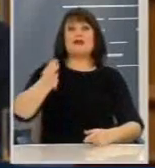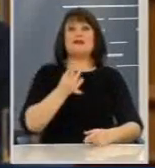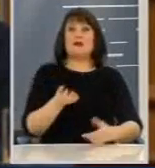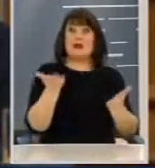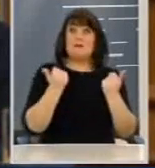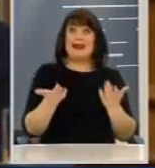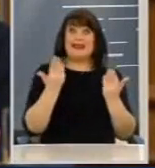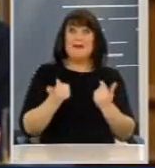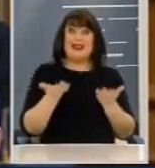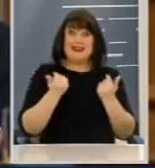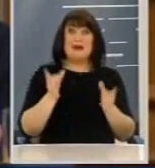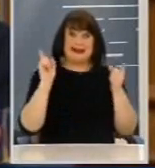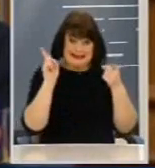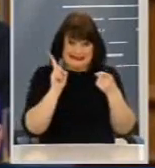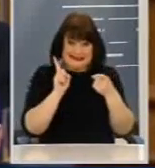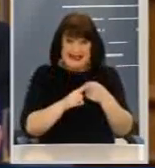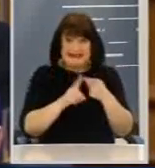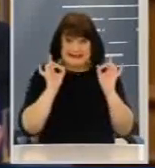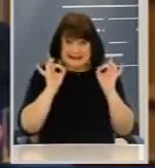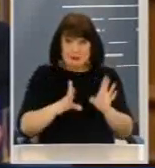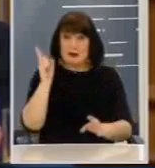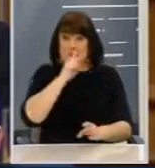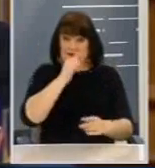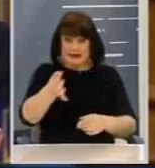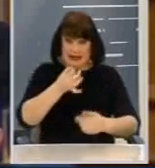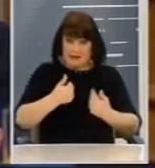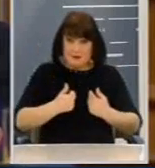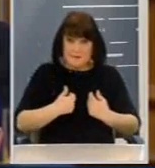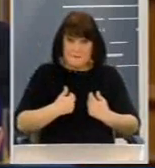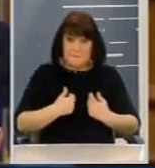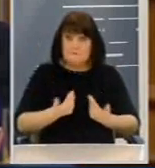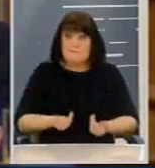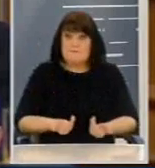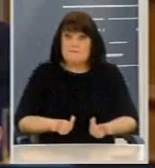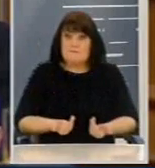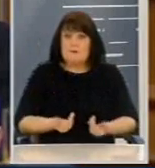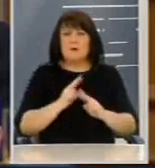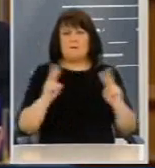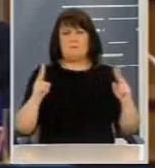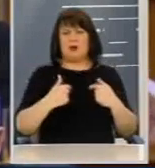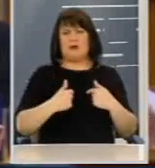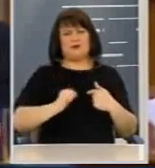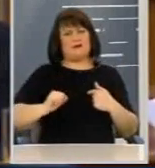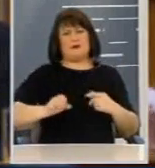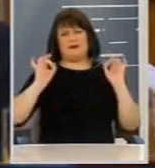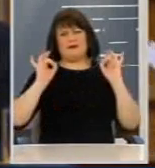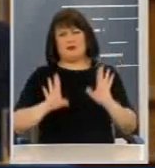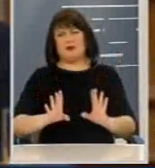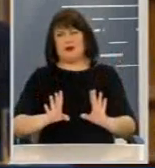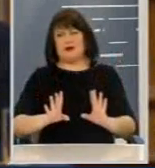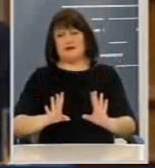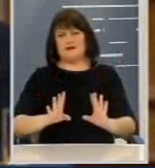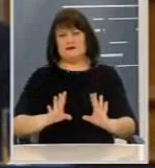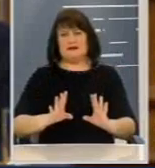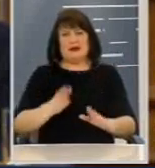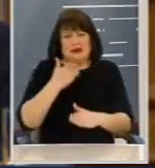μα πουθενά συνάντηση με επενδυτές και λέω ψέματα. Όταν λοιπόν επειδή καθαρός ουρανός αστραπές δεν φοβάται και δεν υπήρχε